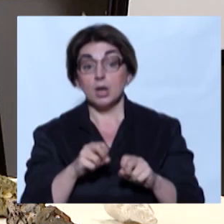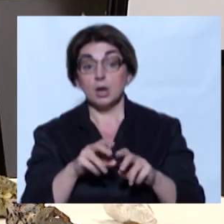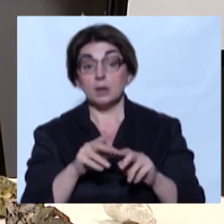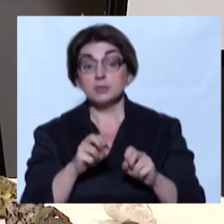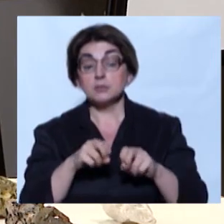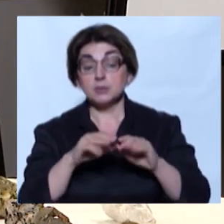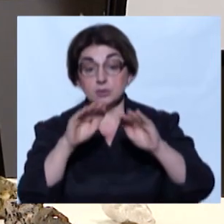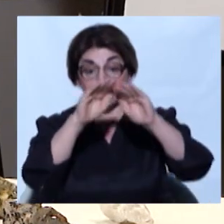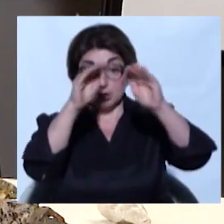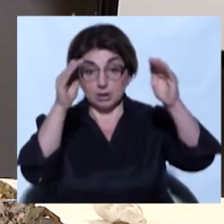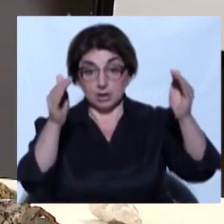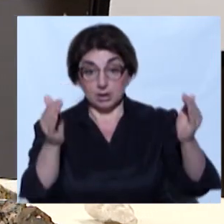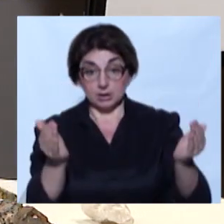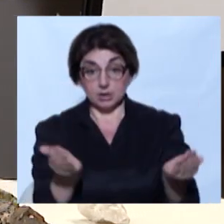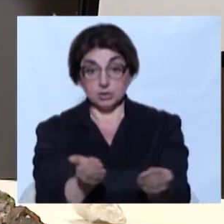ამწოვ კარატაში.